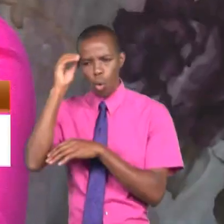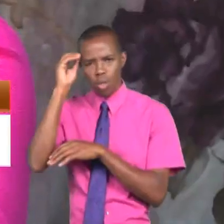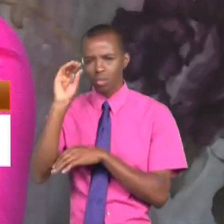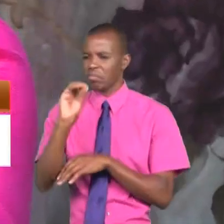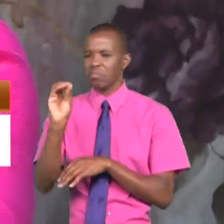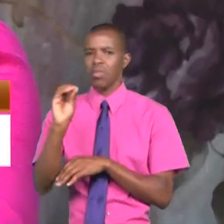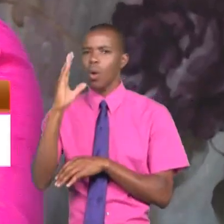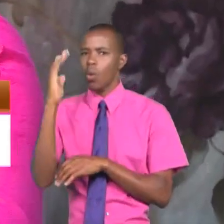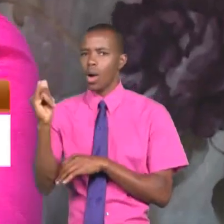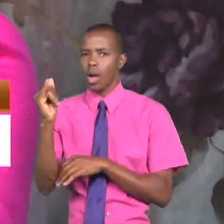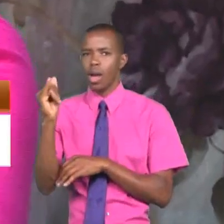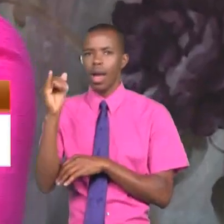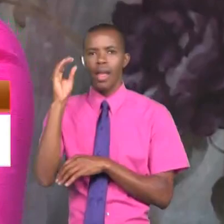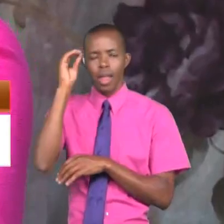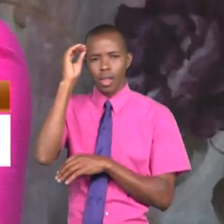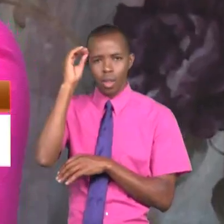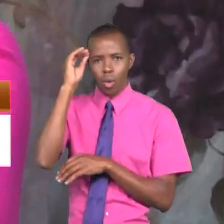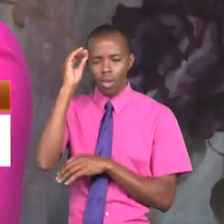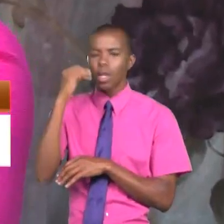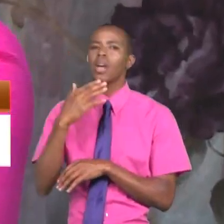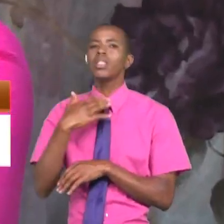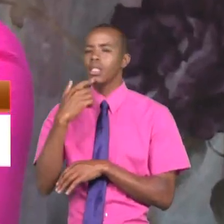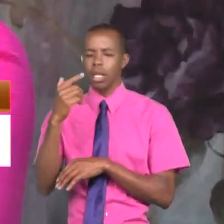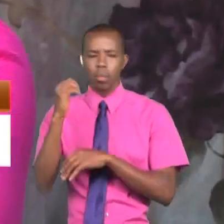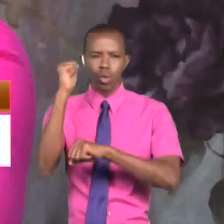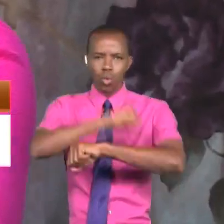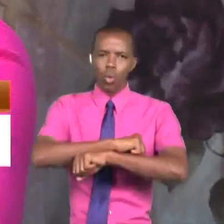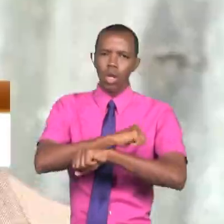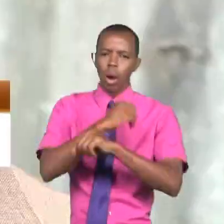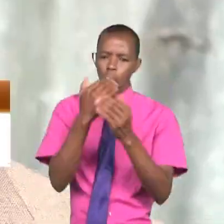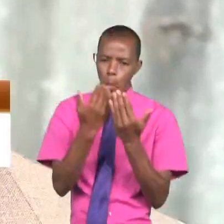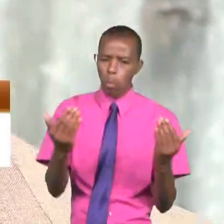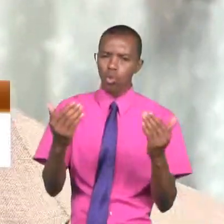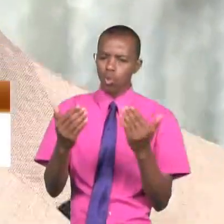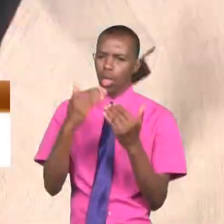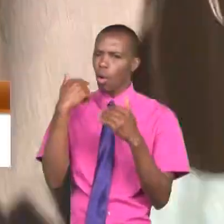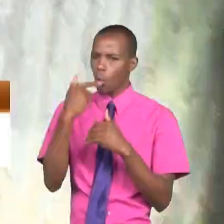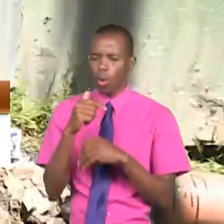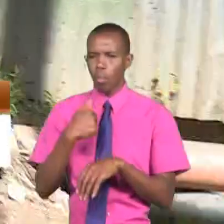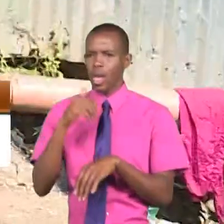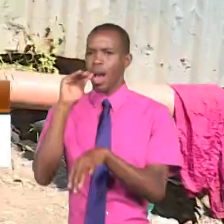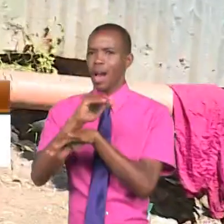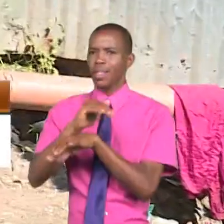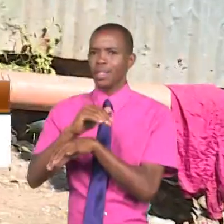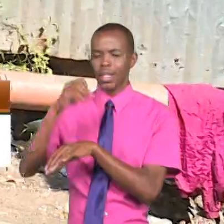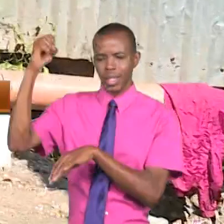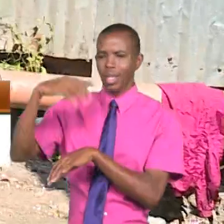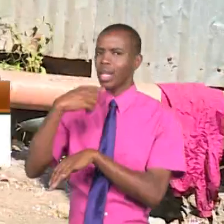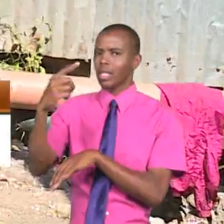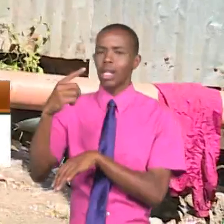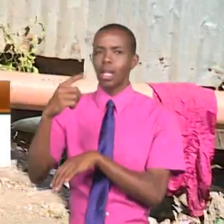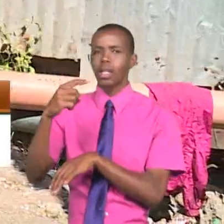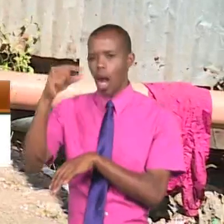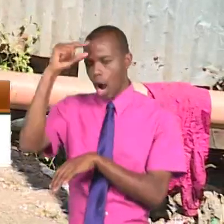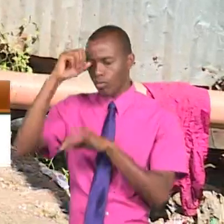Hiyo course bado nikisema ndaenda shule mtoi atapata kitu ya kula. Naomba kijameni akijua ndio hii. Ambia wakubwa huko